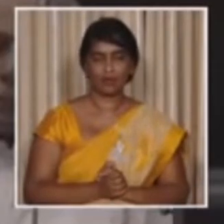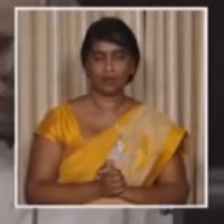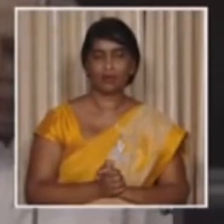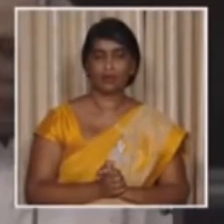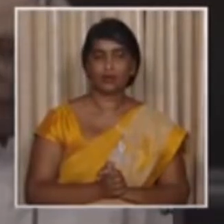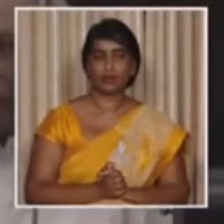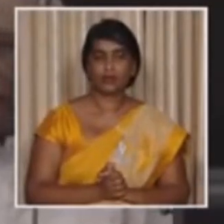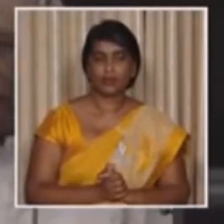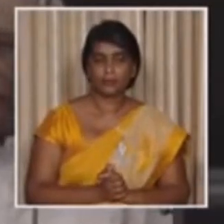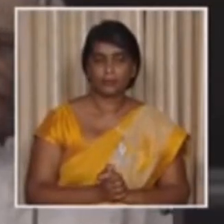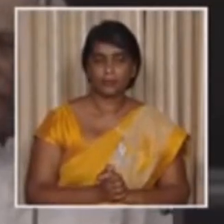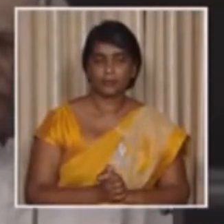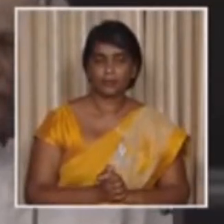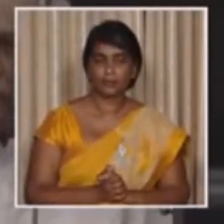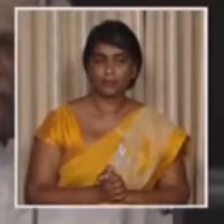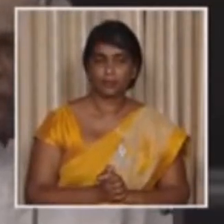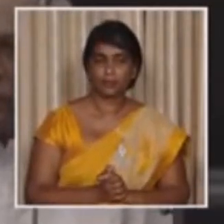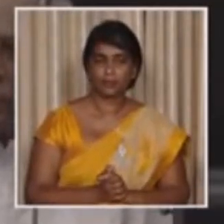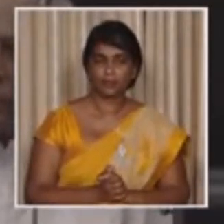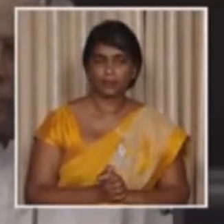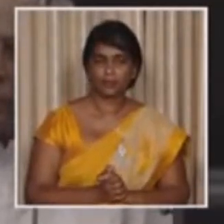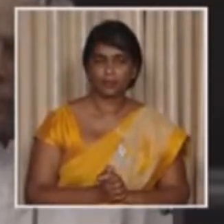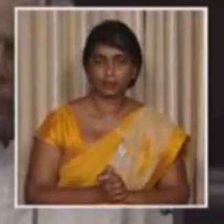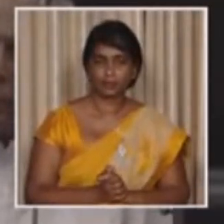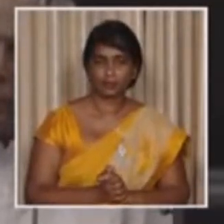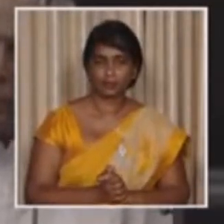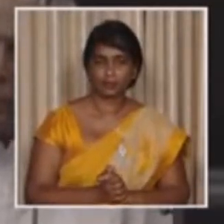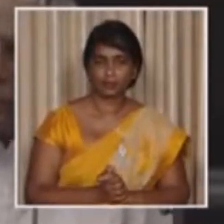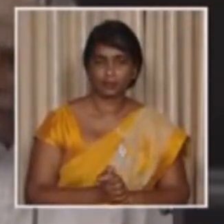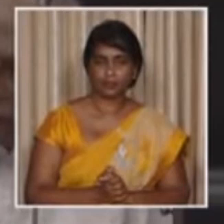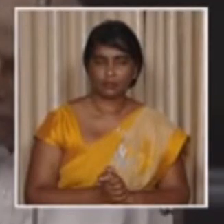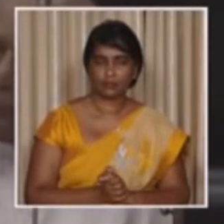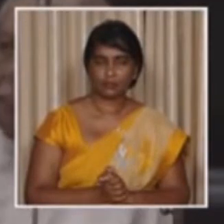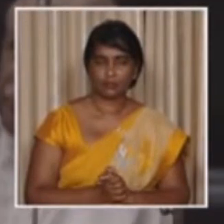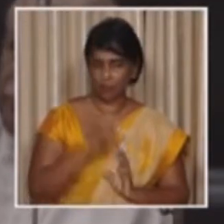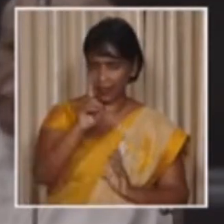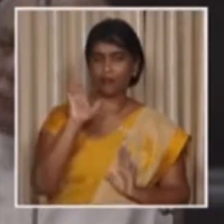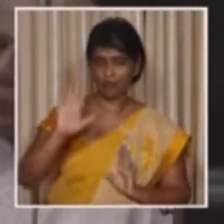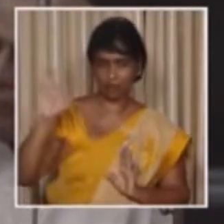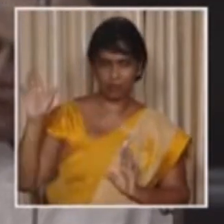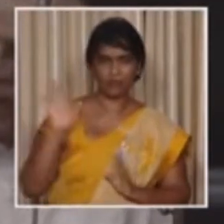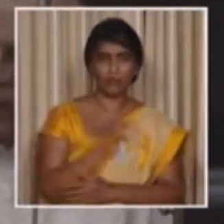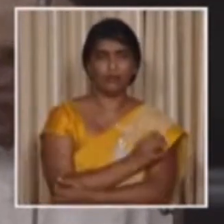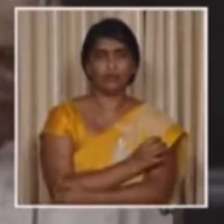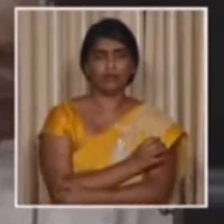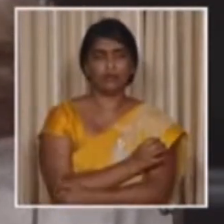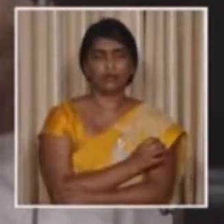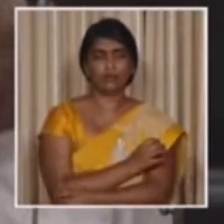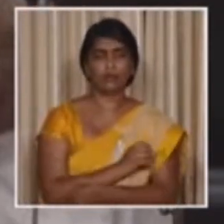හරි. පළමුව ඉන්නේ එක්කෙනෙක් විපක්ෂයෙන් ඇහුවනේ. අනික කඩා විය කරන්න එපා. එක්කෙනෙක් වාඩි මං